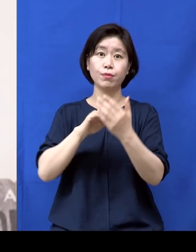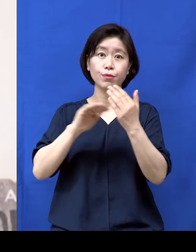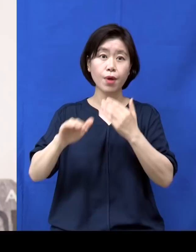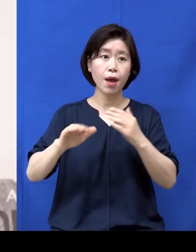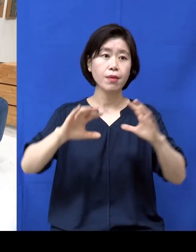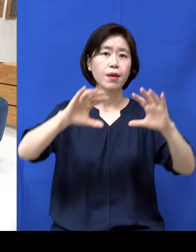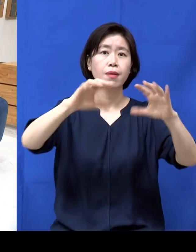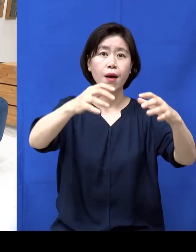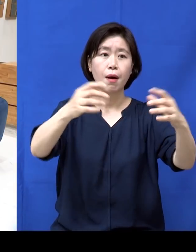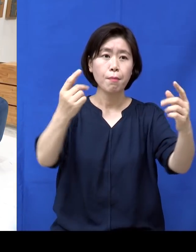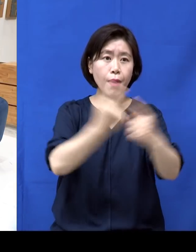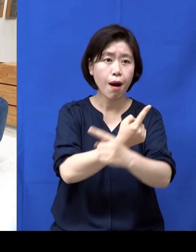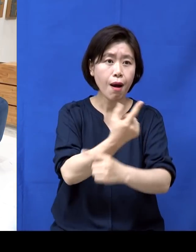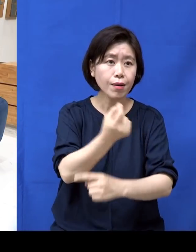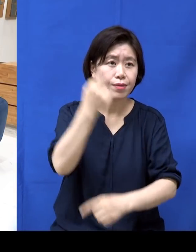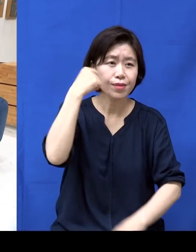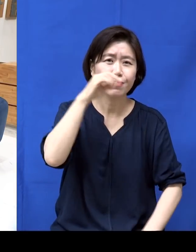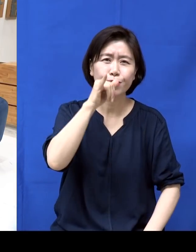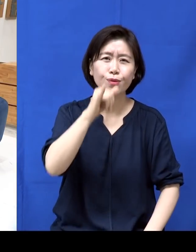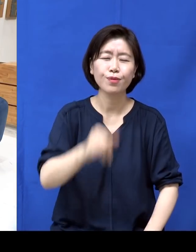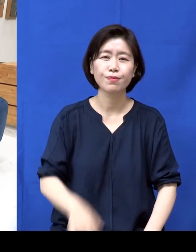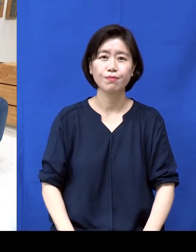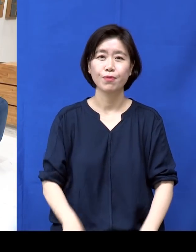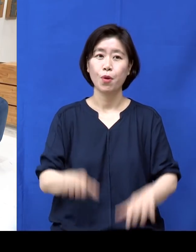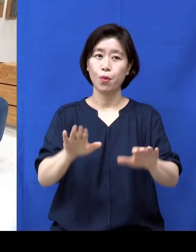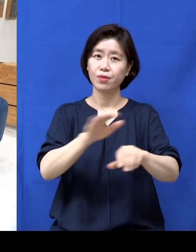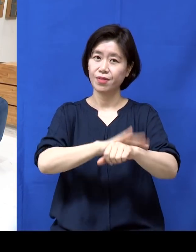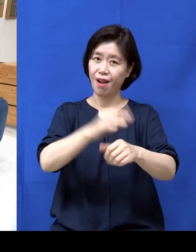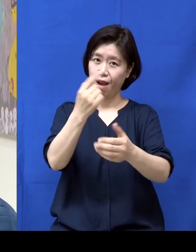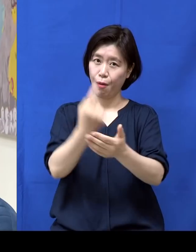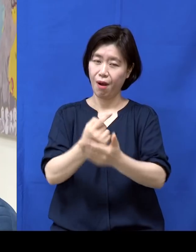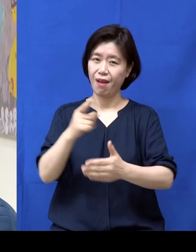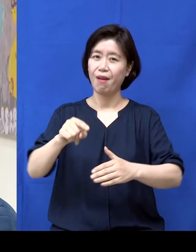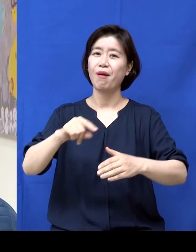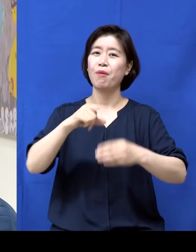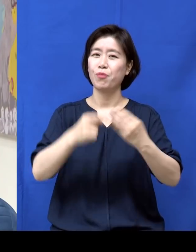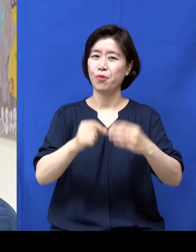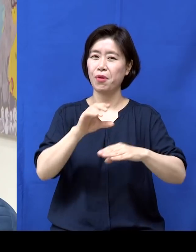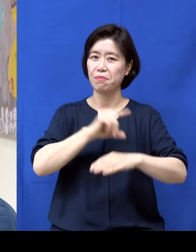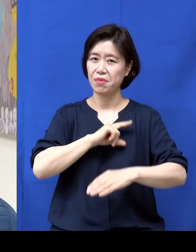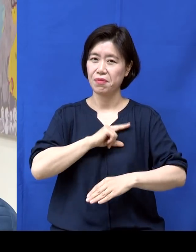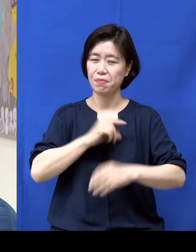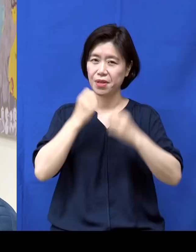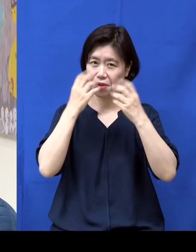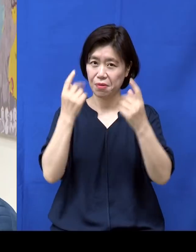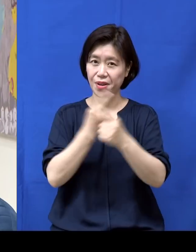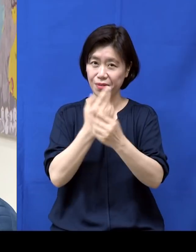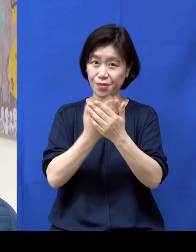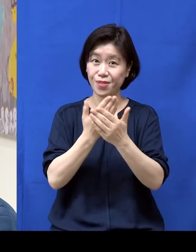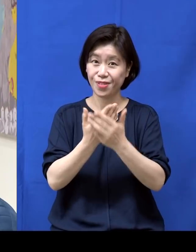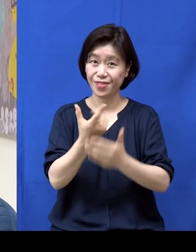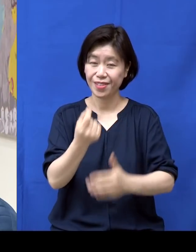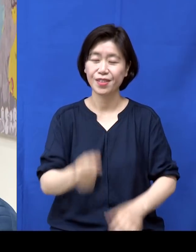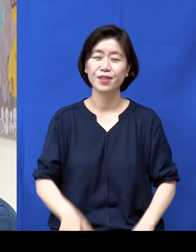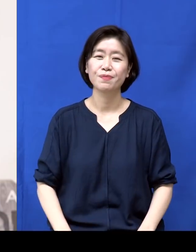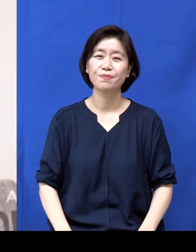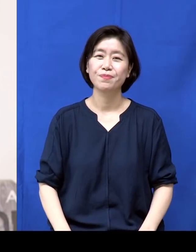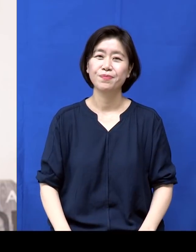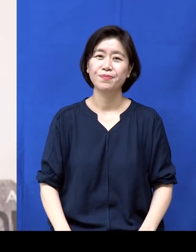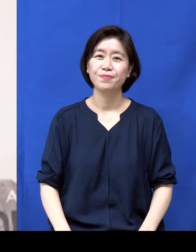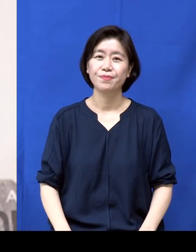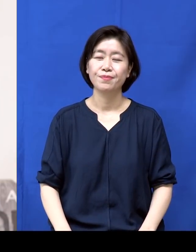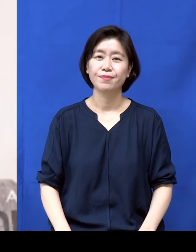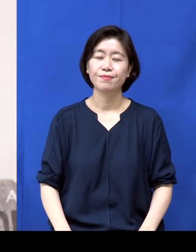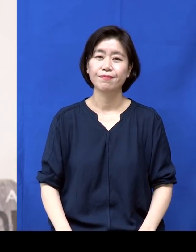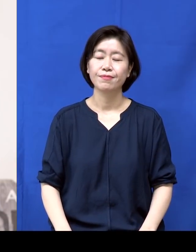것처럼 보여지더라고요. 오늘 네. 진짜 제대로 나오셨네요. 네. 새롭게 하셔서 네. 그렇게 그걸 경험하게 되고 나서